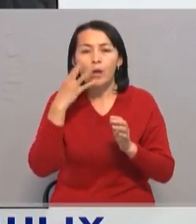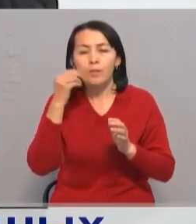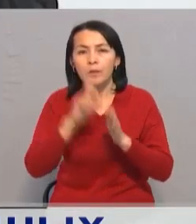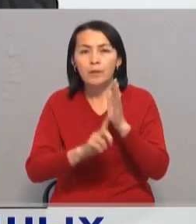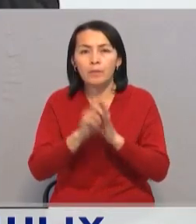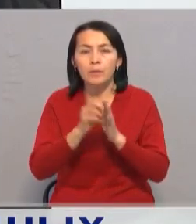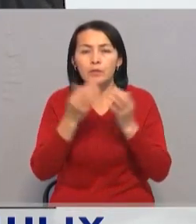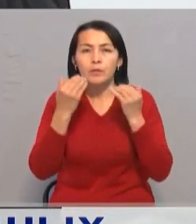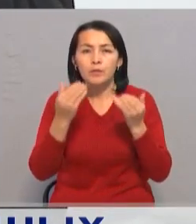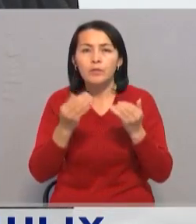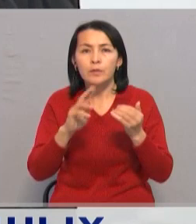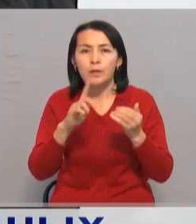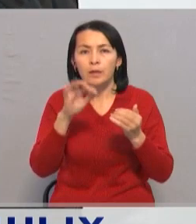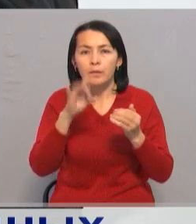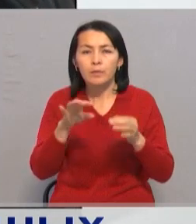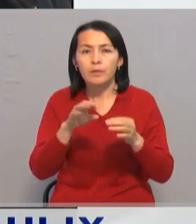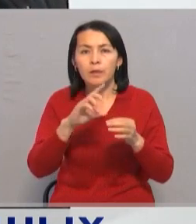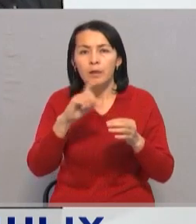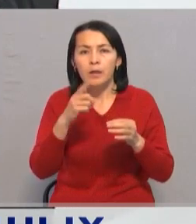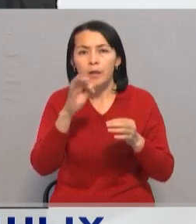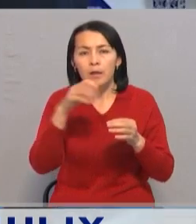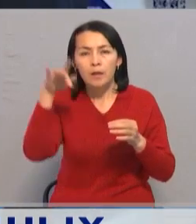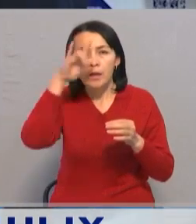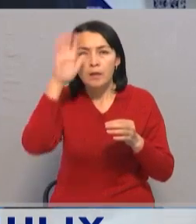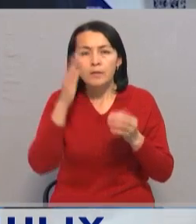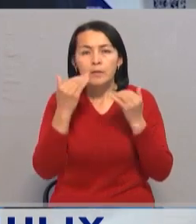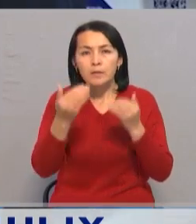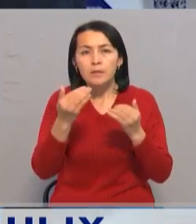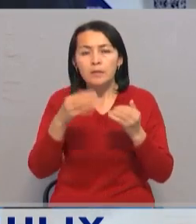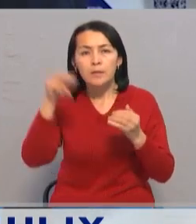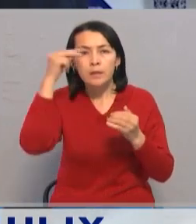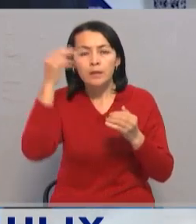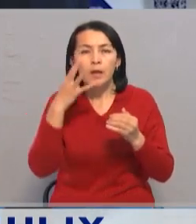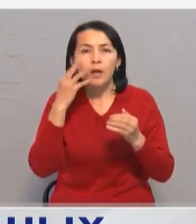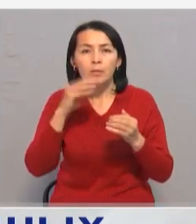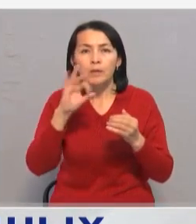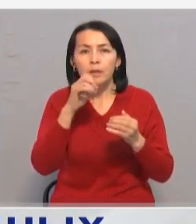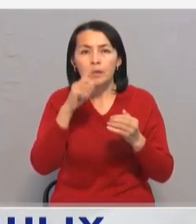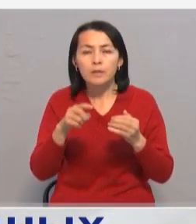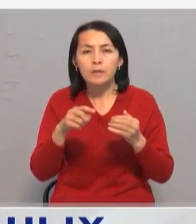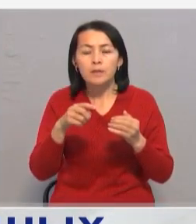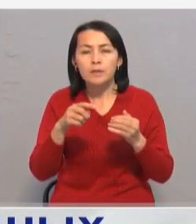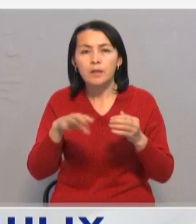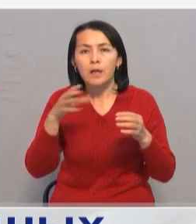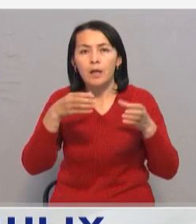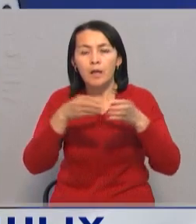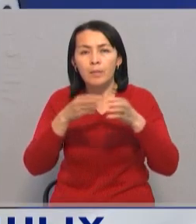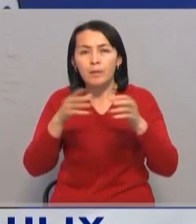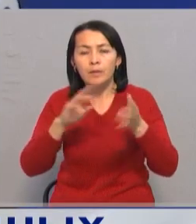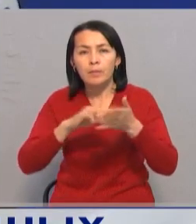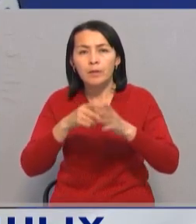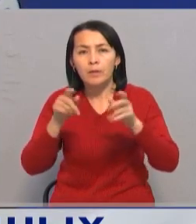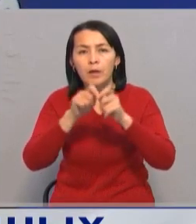Алматы а тайские Перевозчик из Бангкока в Алматы иранская компания kosham Air планирует